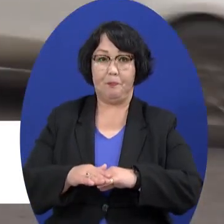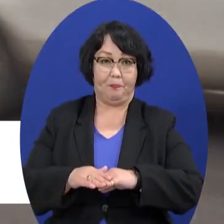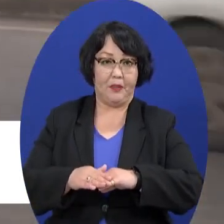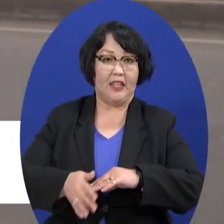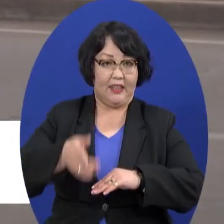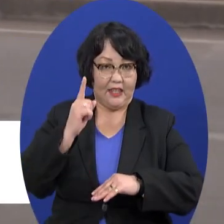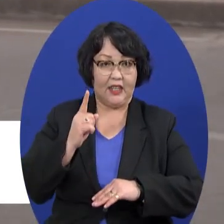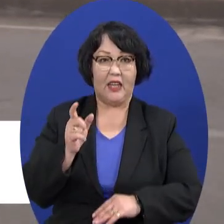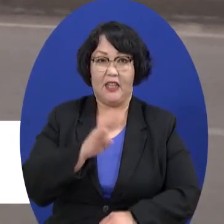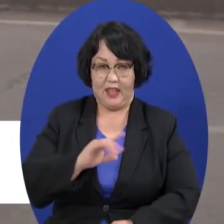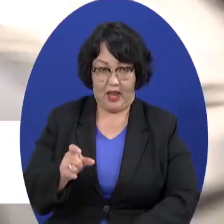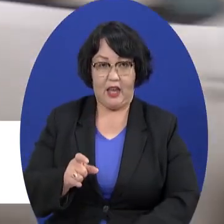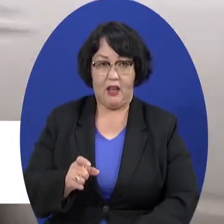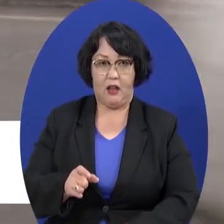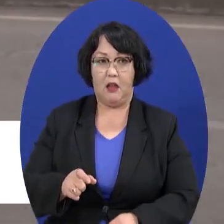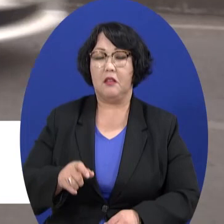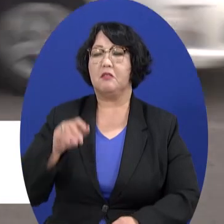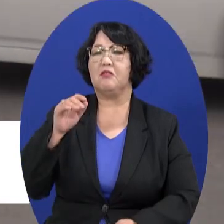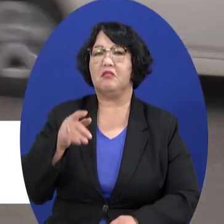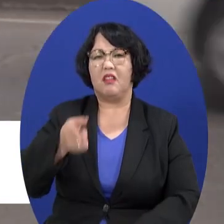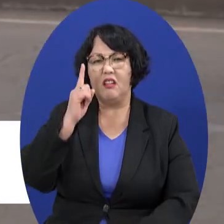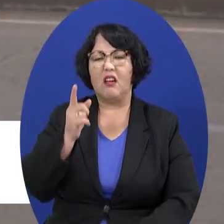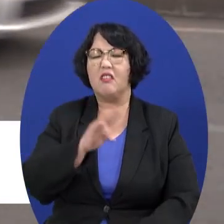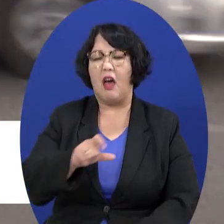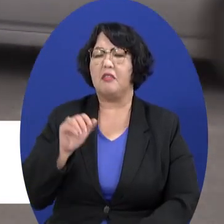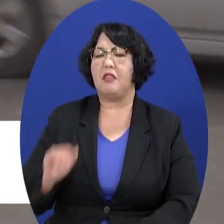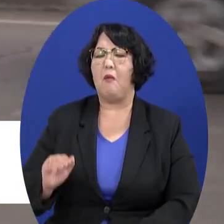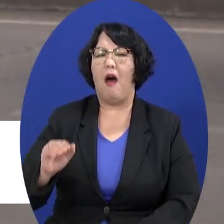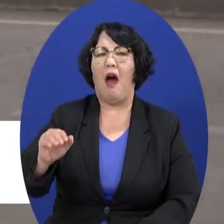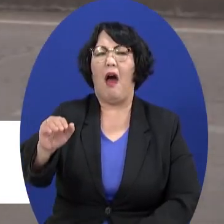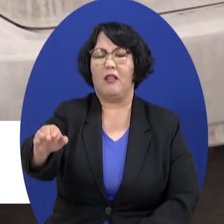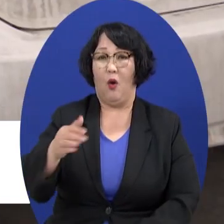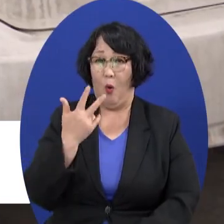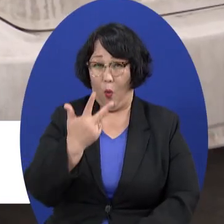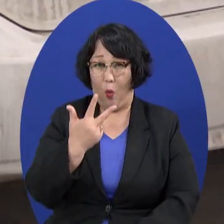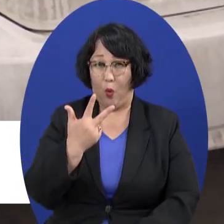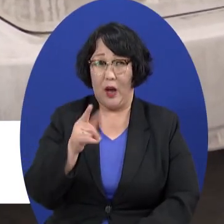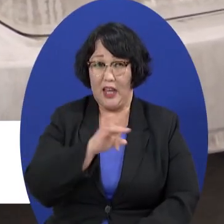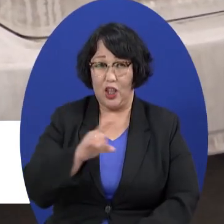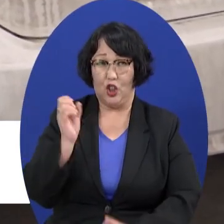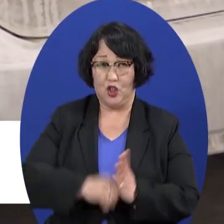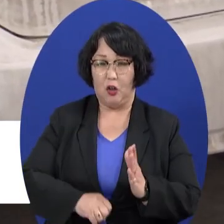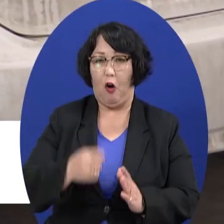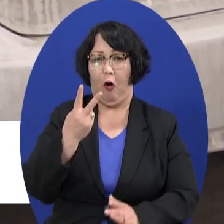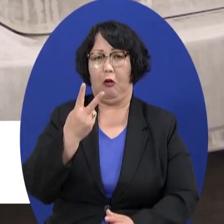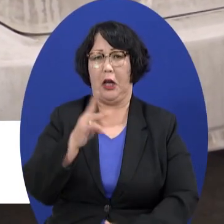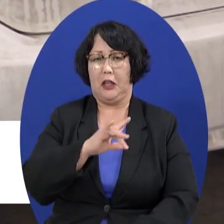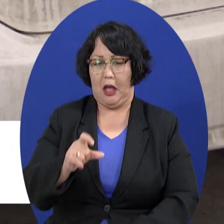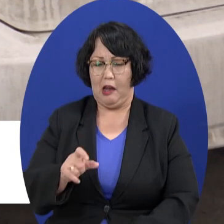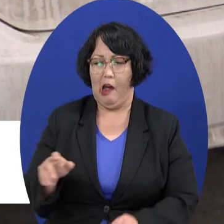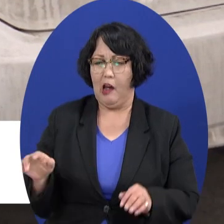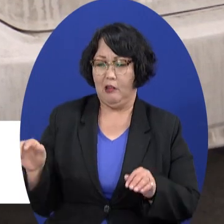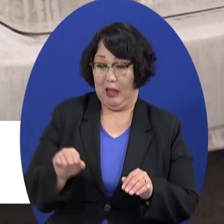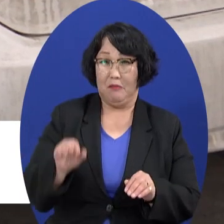нэгдүгээр нь тэр хэслээ тэр буй удаа хугацаагаар ингээд тавьсан байдаг. Ингээд нөгөө 3 игнээ урсах замыг 2 игнээ болгочих яадаг. 2 игнээ урсах